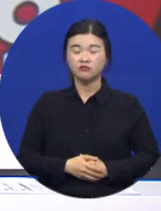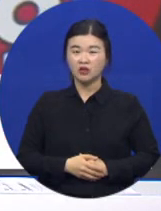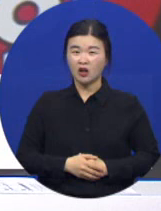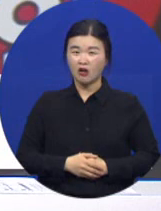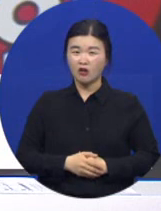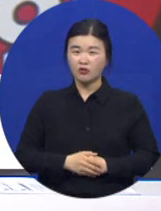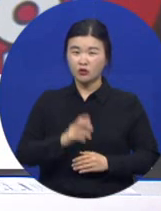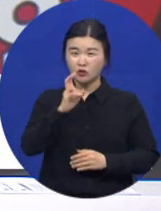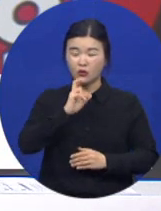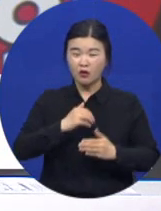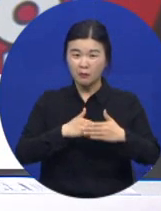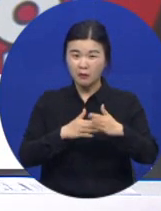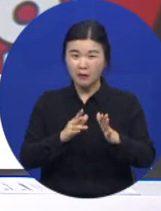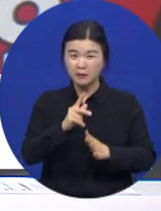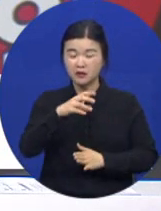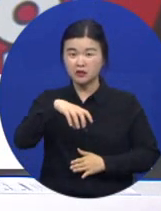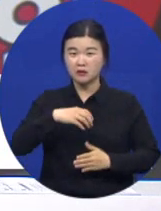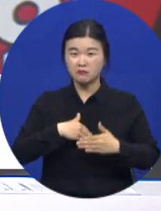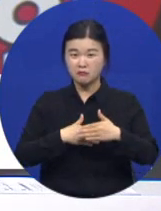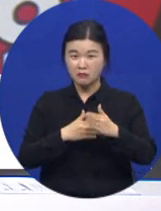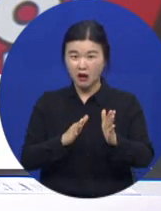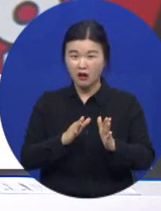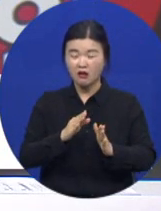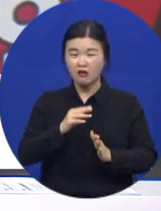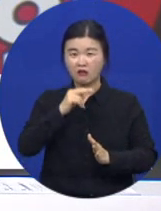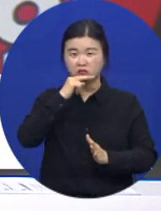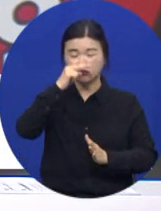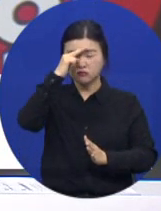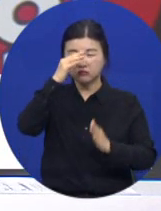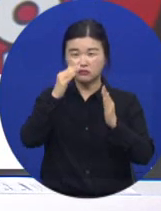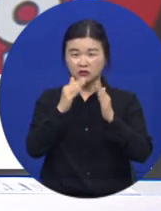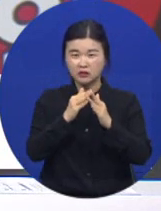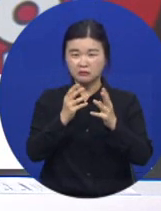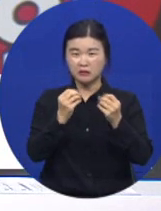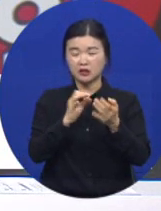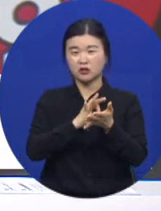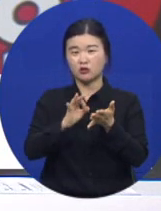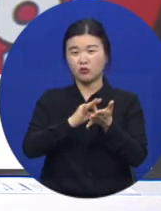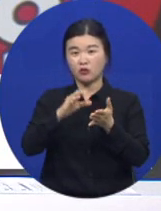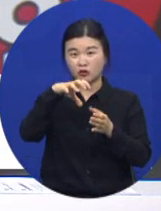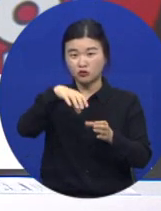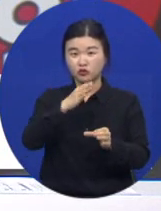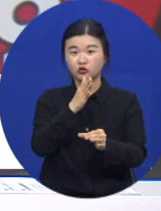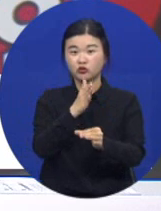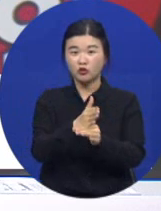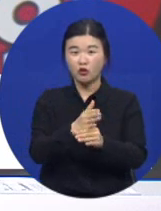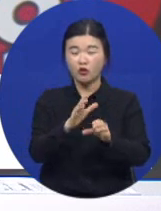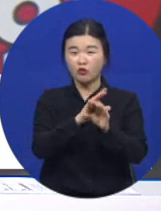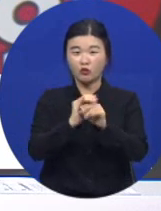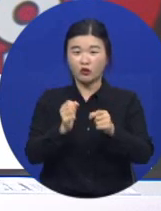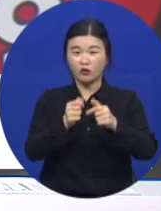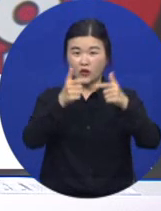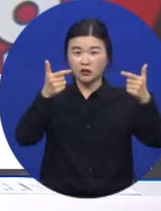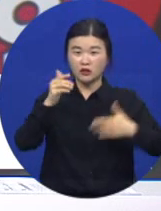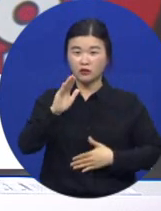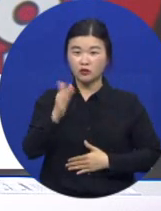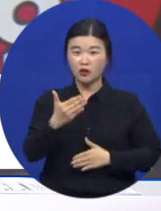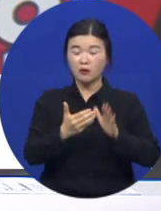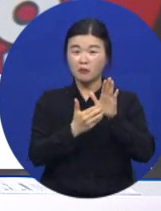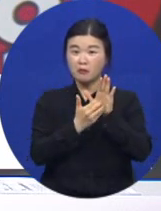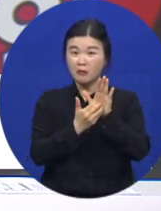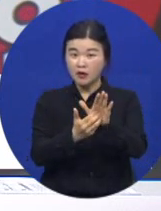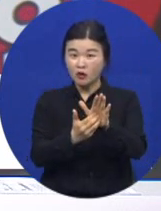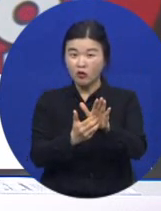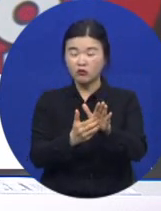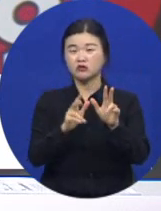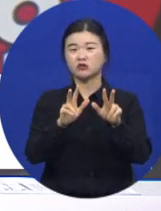이렇게 최근 노래방과 PC방, 유흥업소 등 감염이 취약한 다중이용시설 중심으로 코로나19 확산이 이어지면서 방역